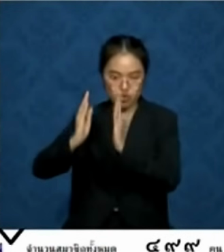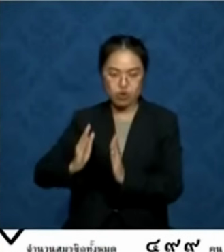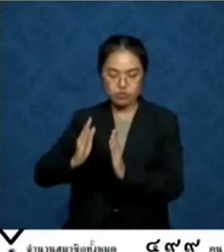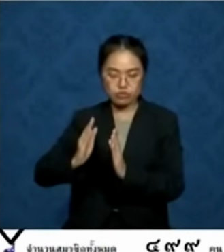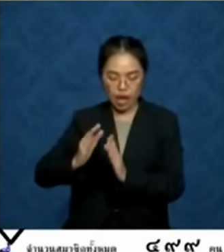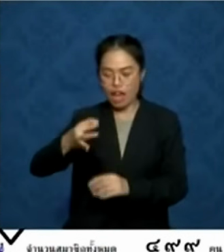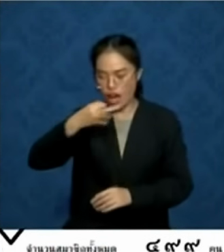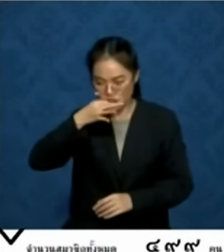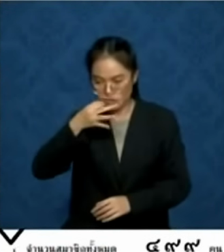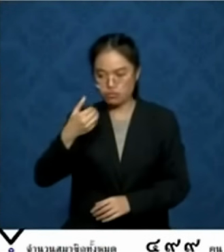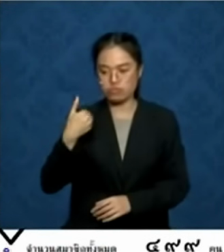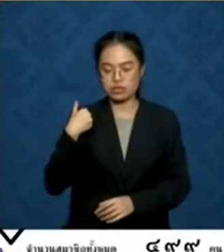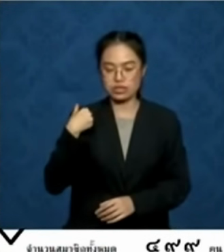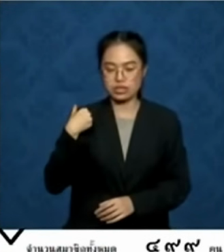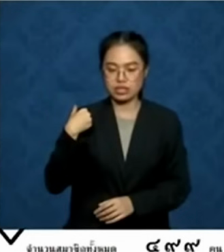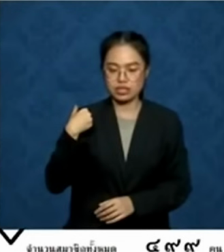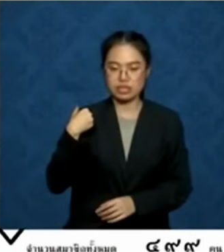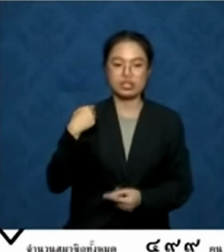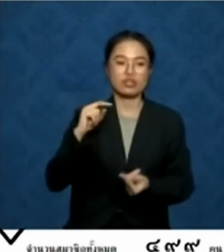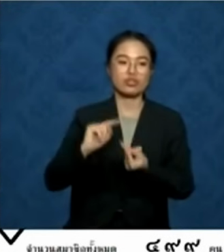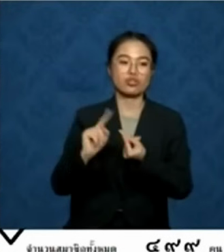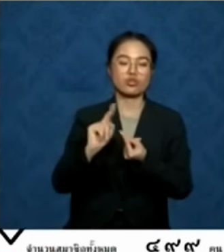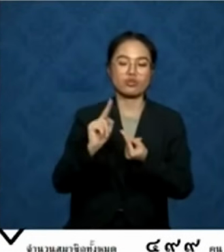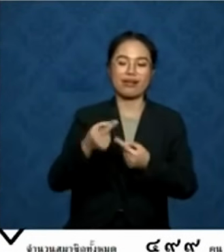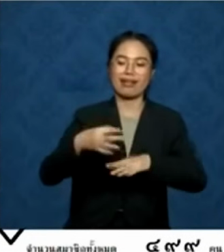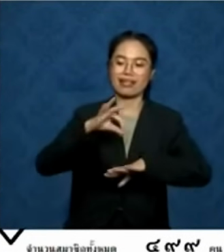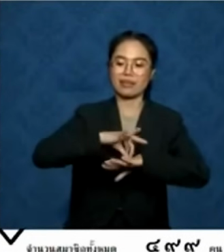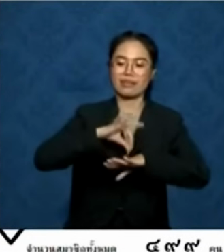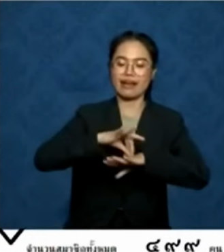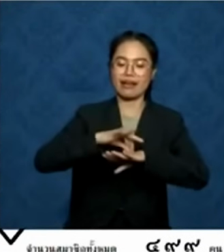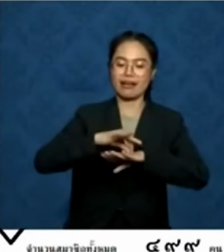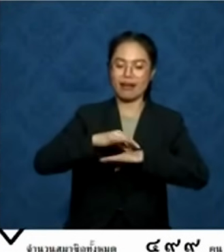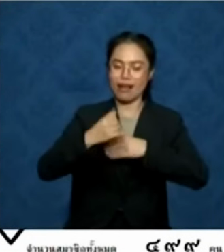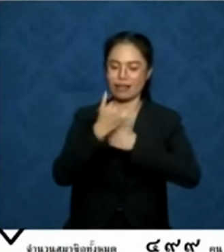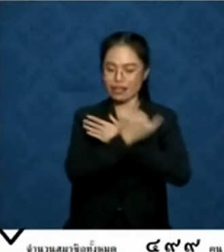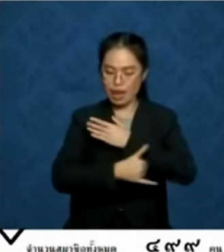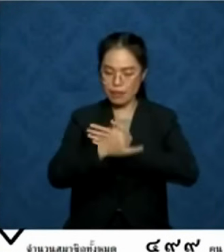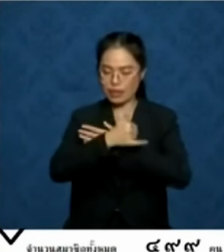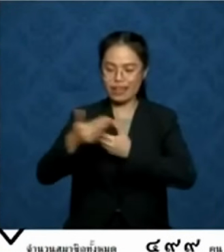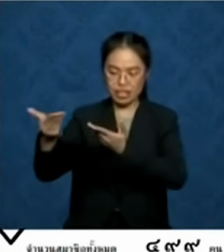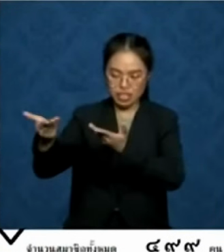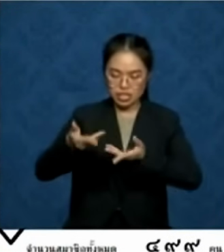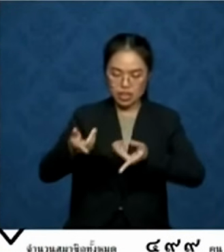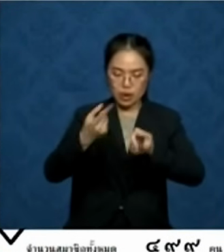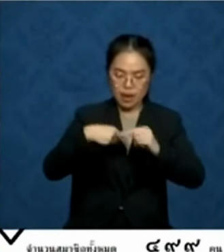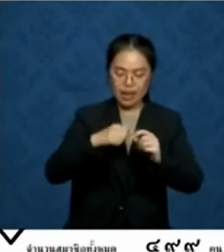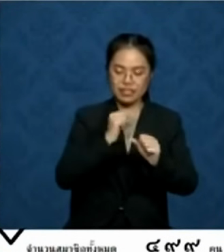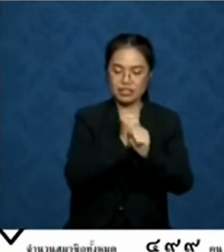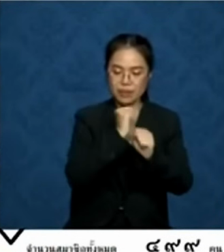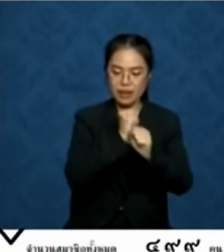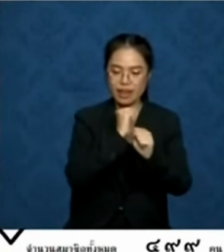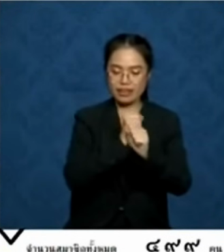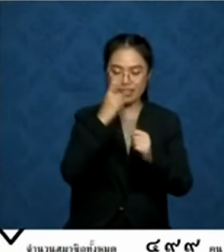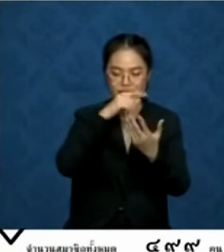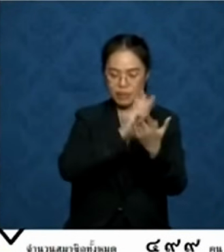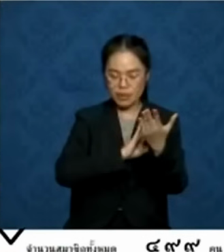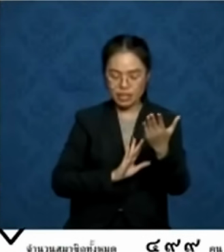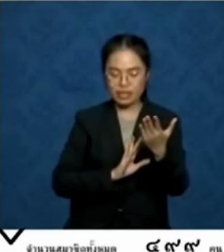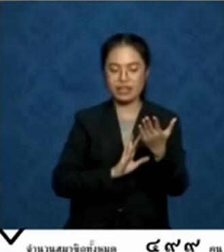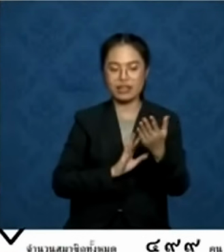ดึงดูดผู้เชี่ยวชาญจากต่างประเทศในตำแหน่งงานที่ขาดแคลน 20,000 คนและพัฒนาทักษะอา